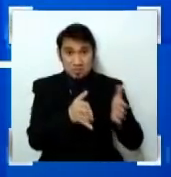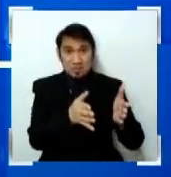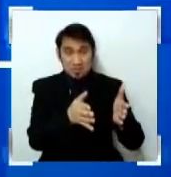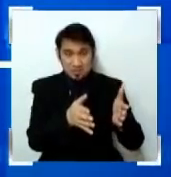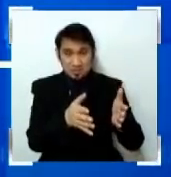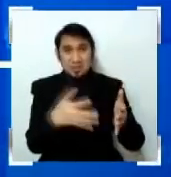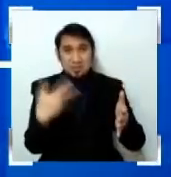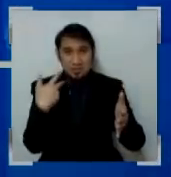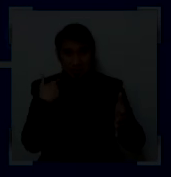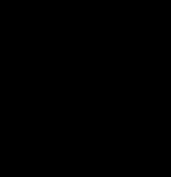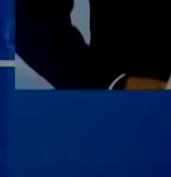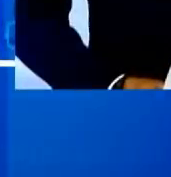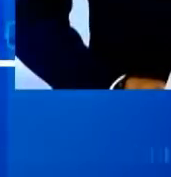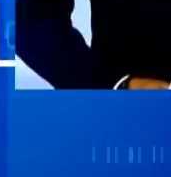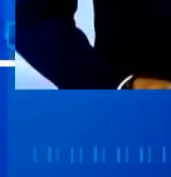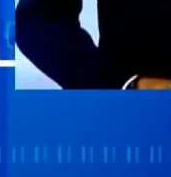truck.